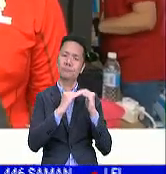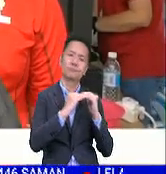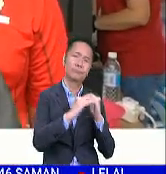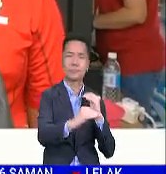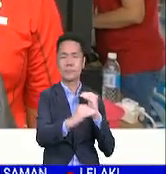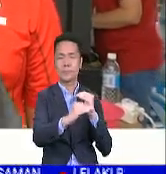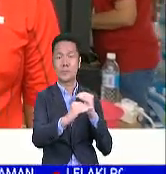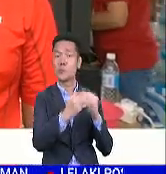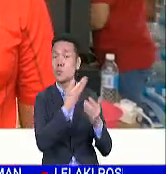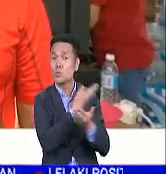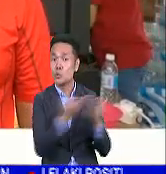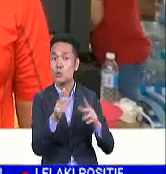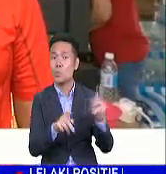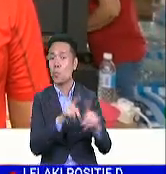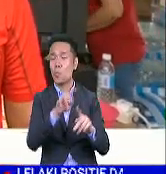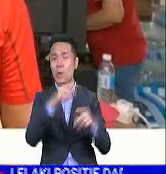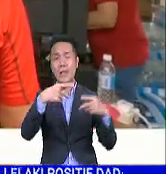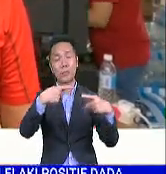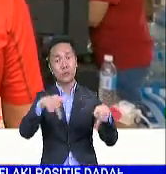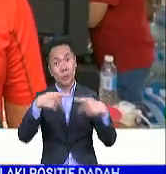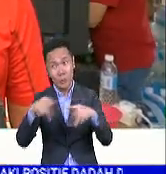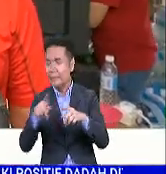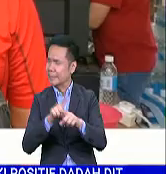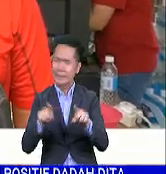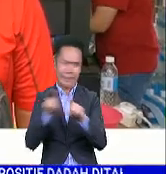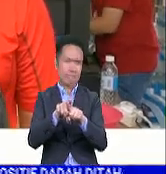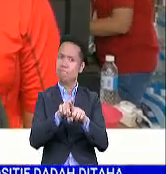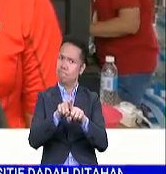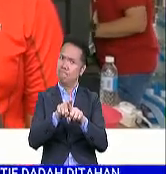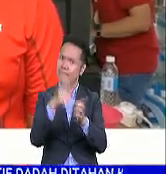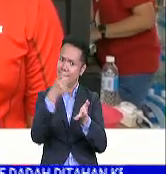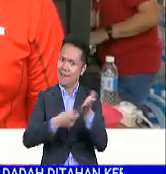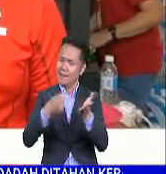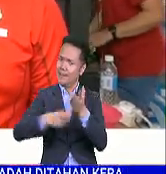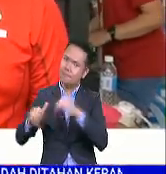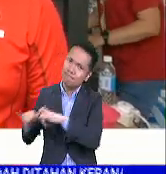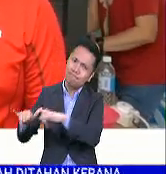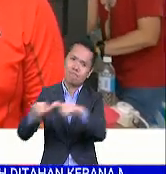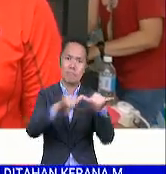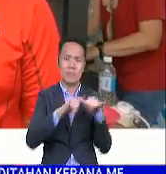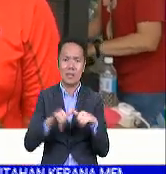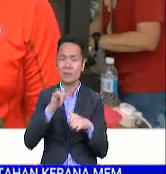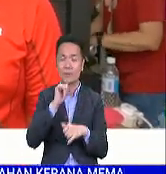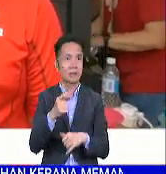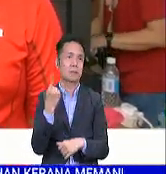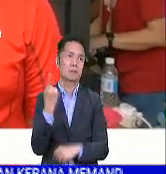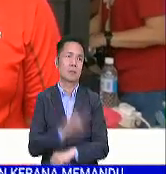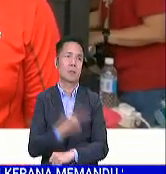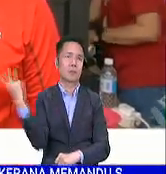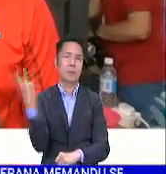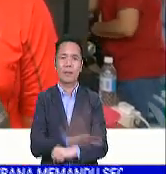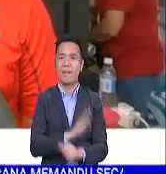setiap peruncit ataupun pekedai di daerah Belaga. Itulah harapan kita, supaya perkara seperti ini jangan dua hari, satu hari